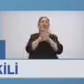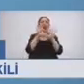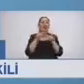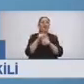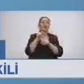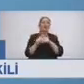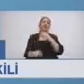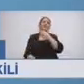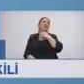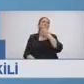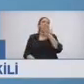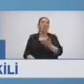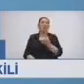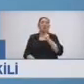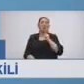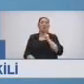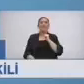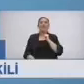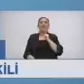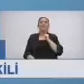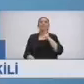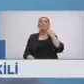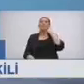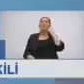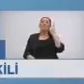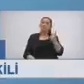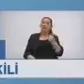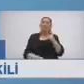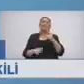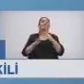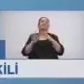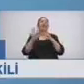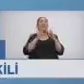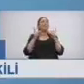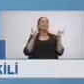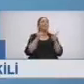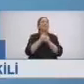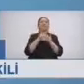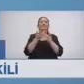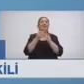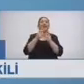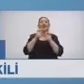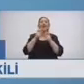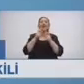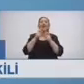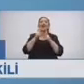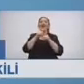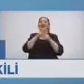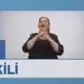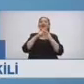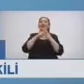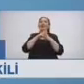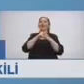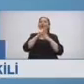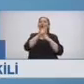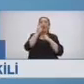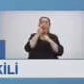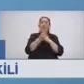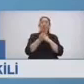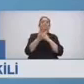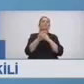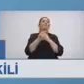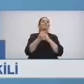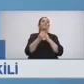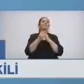buradan teşekkür etmek istiyorum. Bakın, afetlere hazırlık kapsamında dere ıslahı çalışmalarının önemini ve ileri